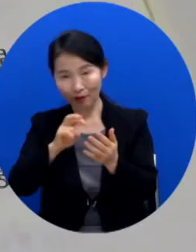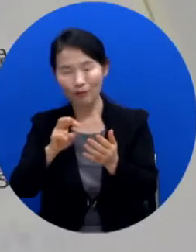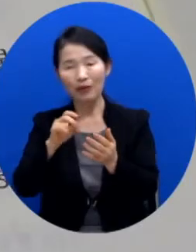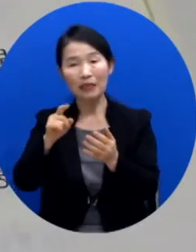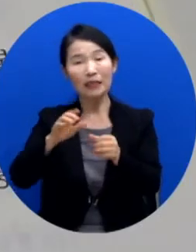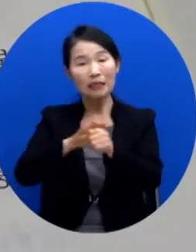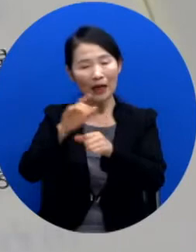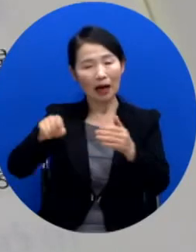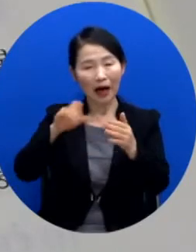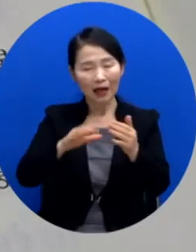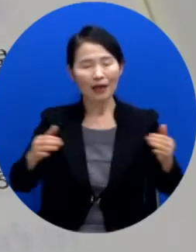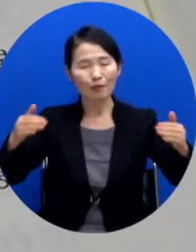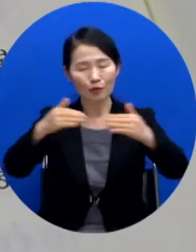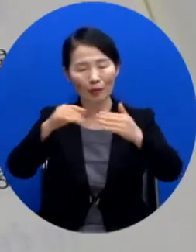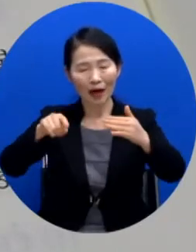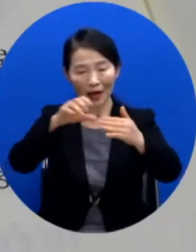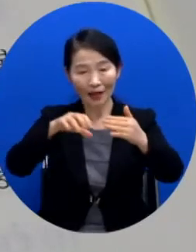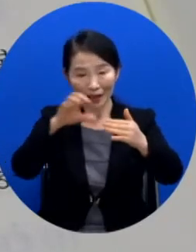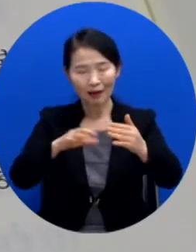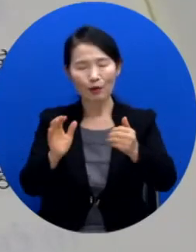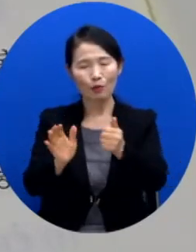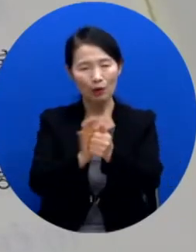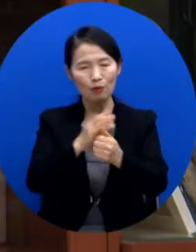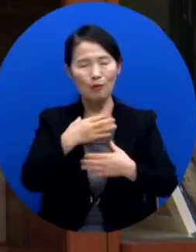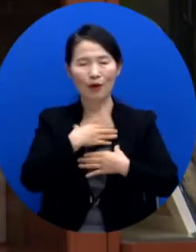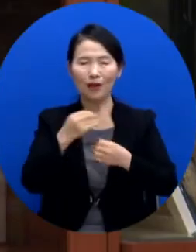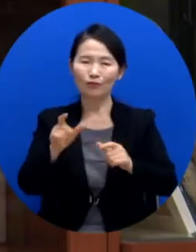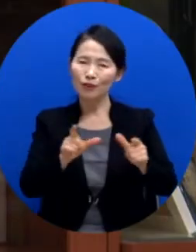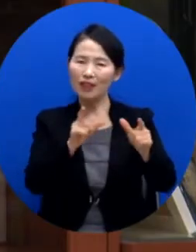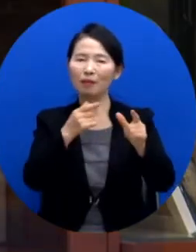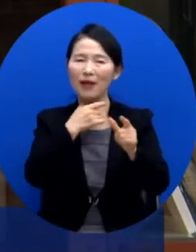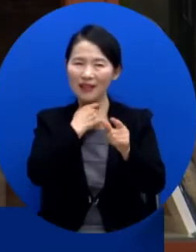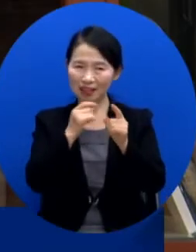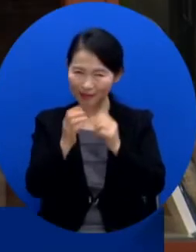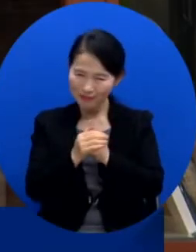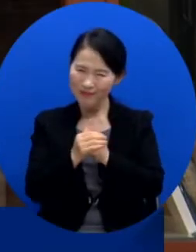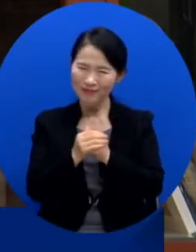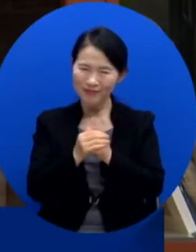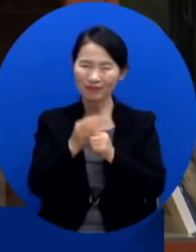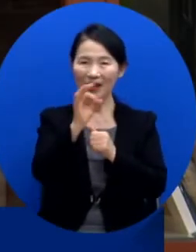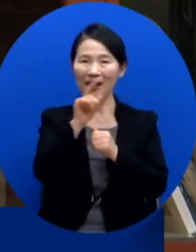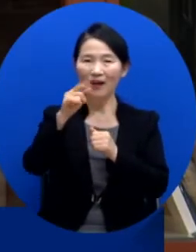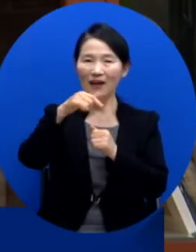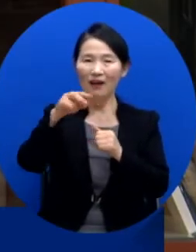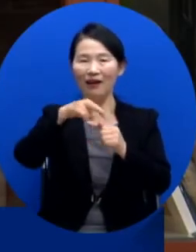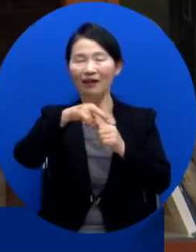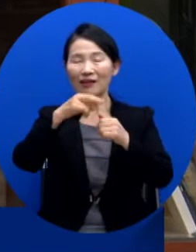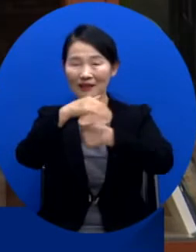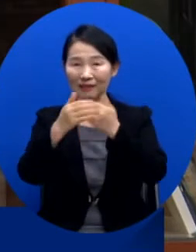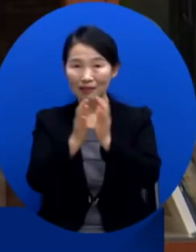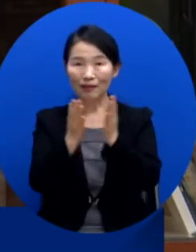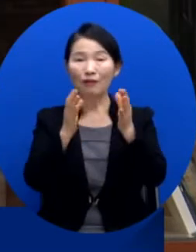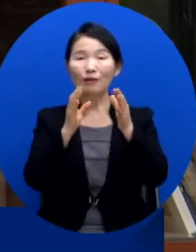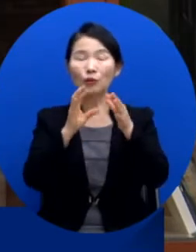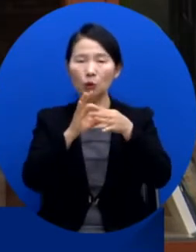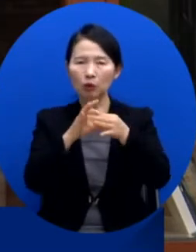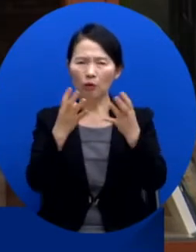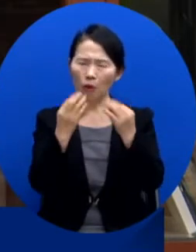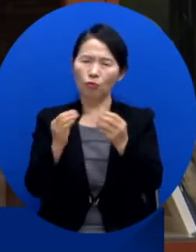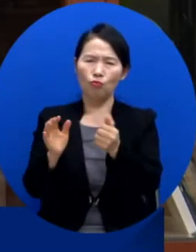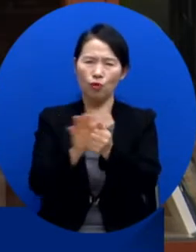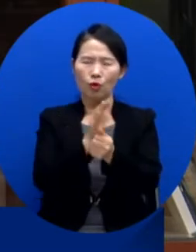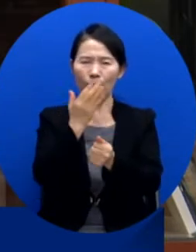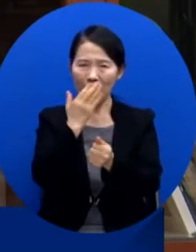위로받고 평안을 누리길 바란다고 전했습니다. 아가서를 통해서 많은 위로를 받을 수 있겠구나 하는 생각